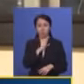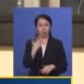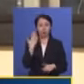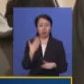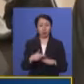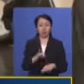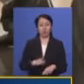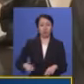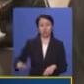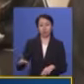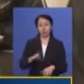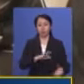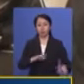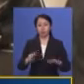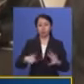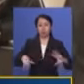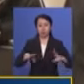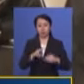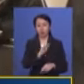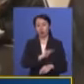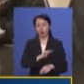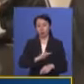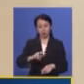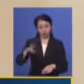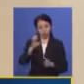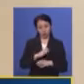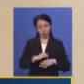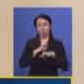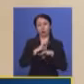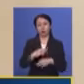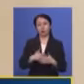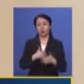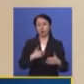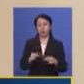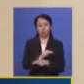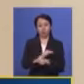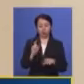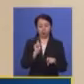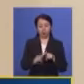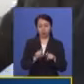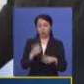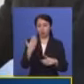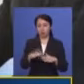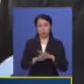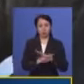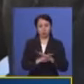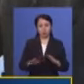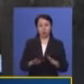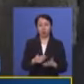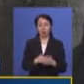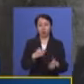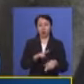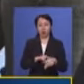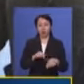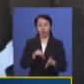окончание республиканской операции, совместная работа госорганов по проведению профилактических рейдов не закончилось. Накануне